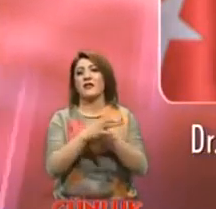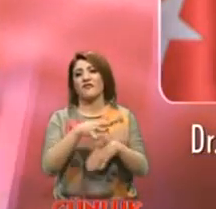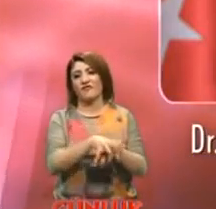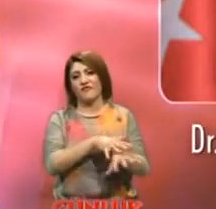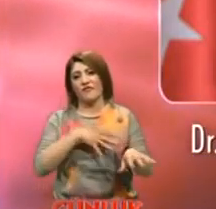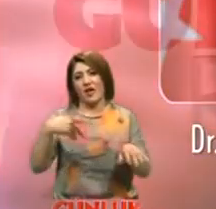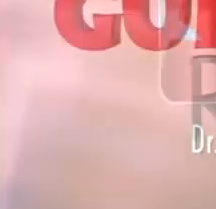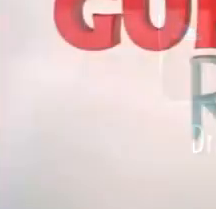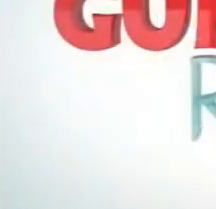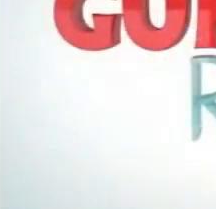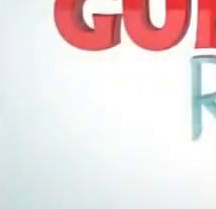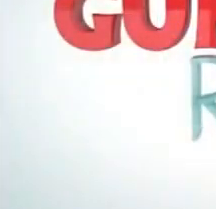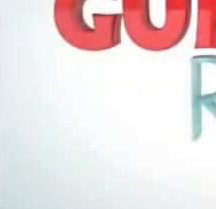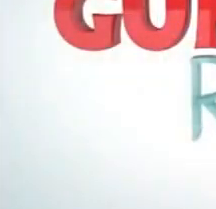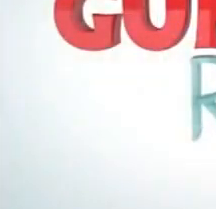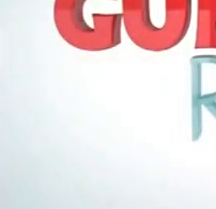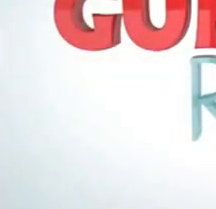rehberde.